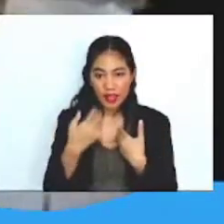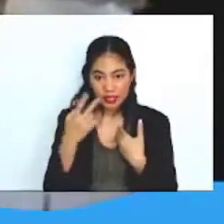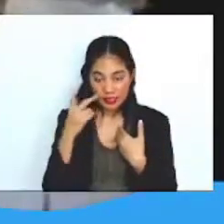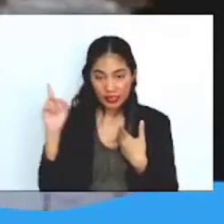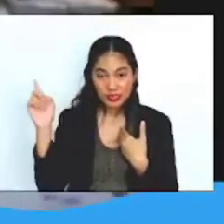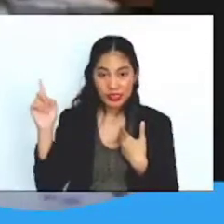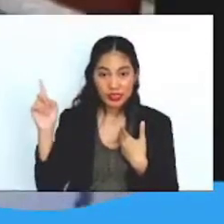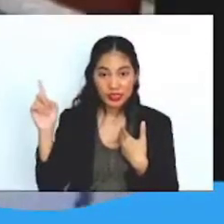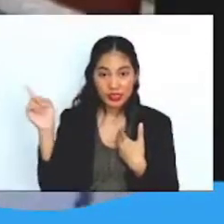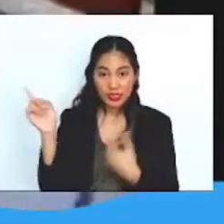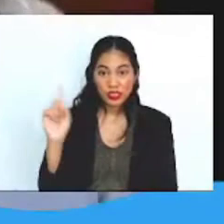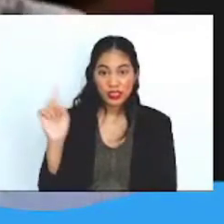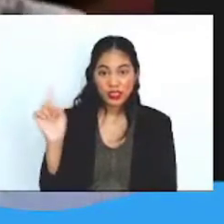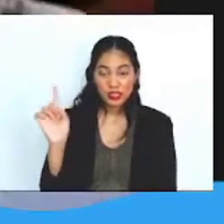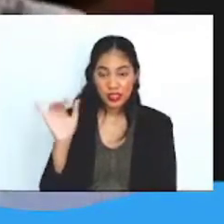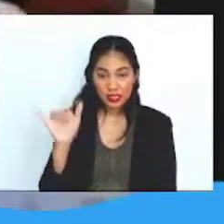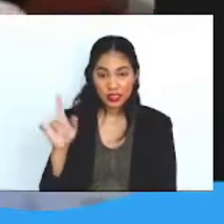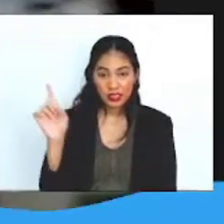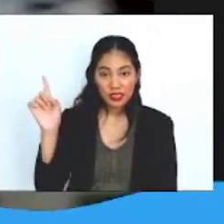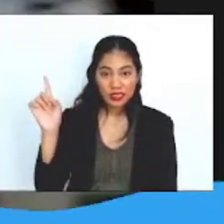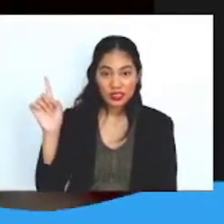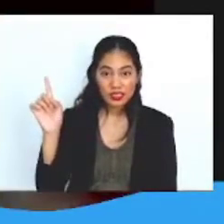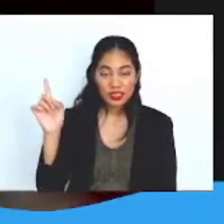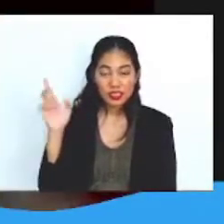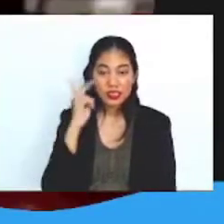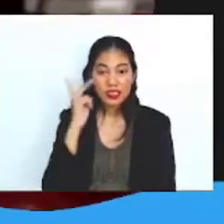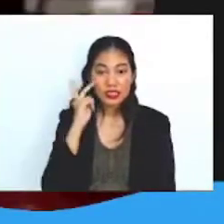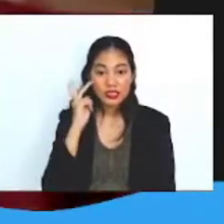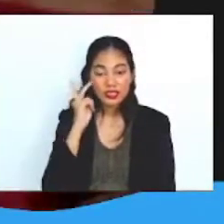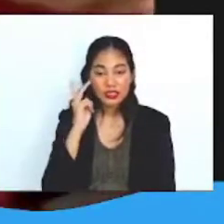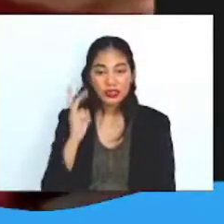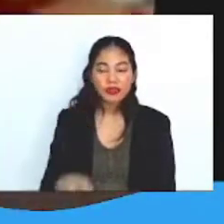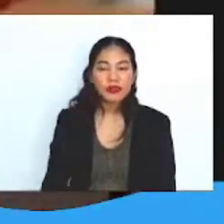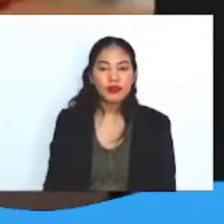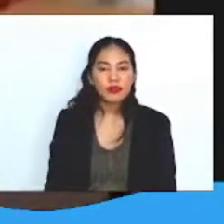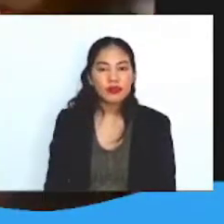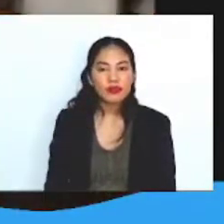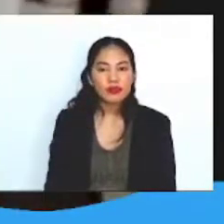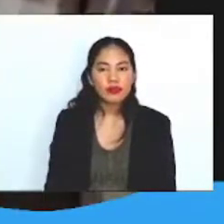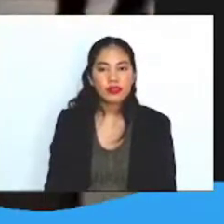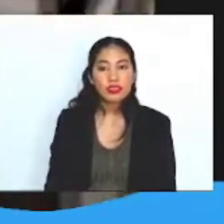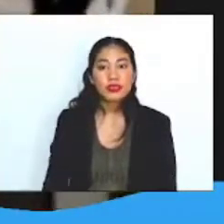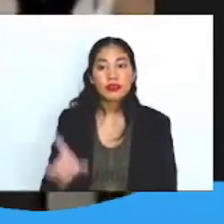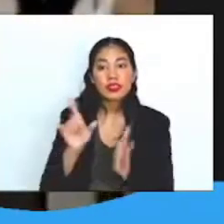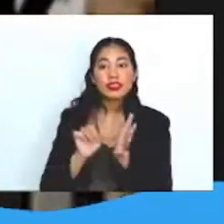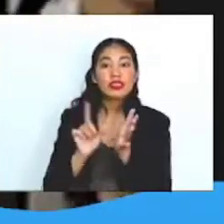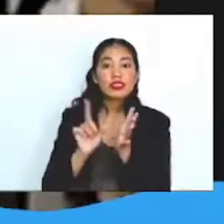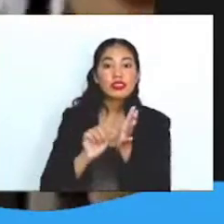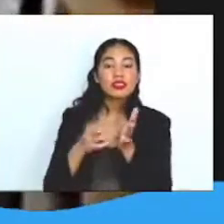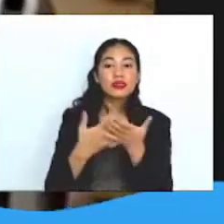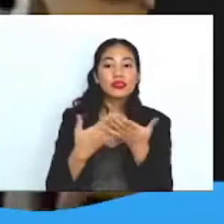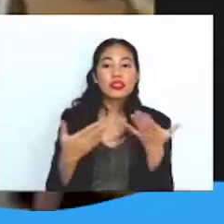So, obviously, parang printed materials ito. Iba?